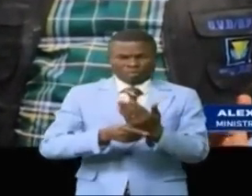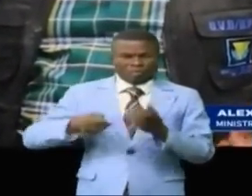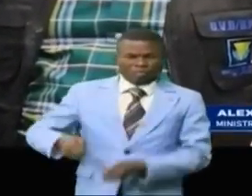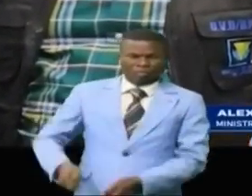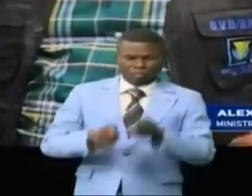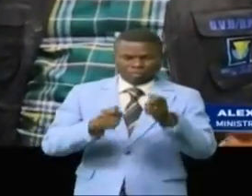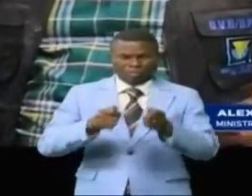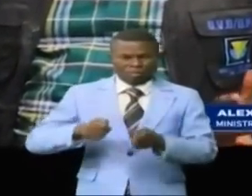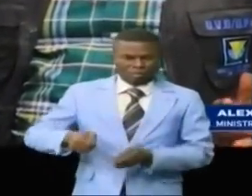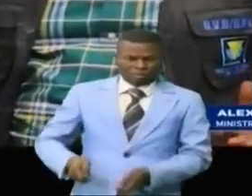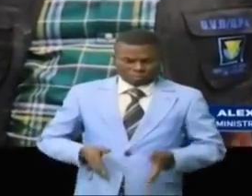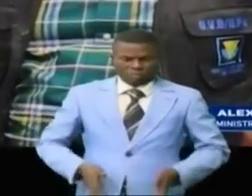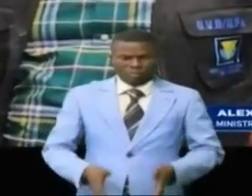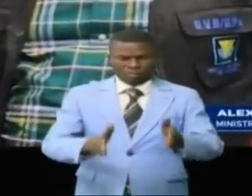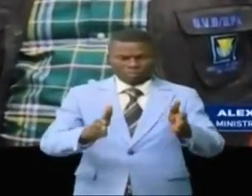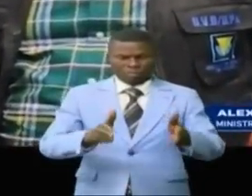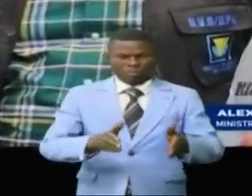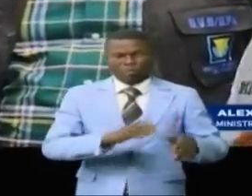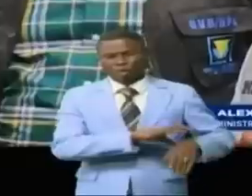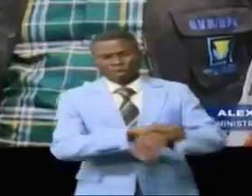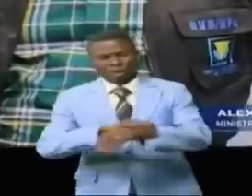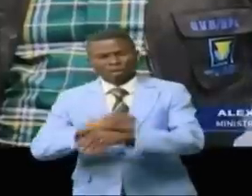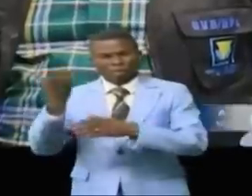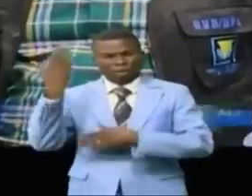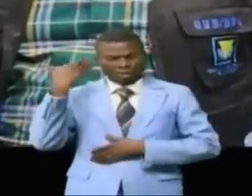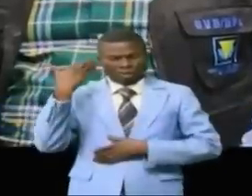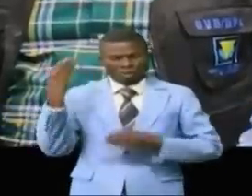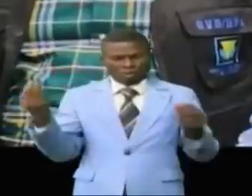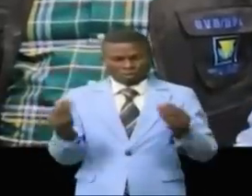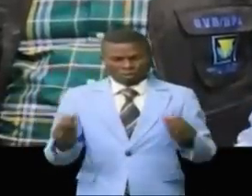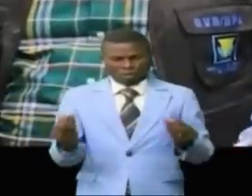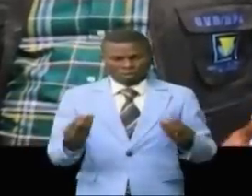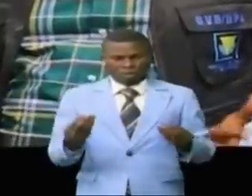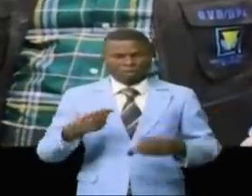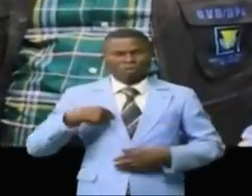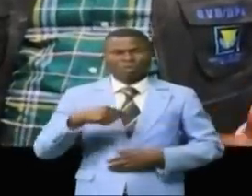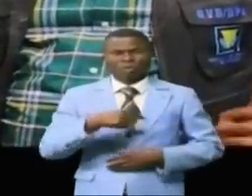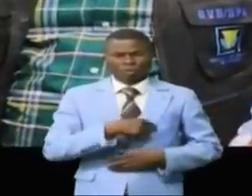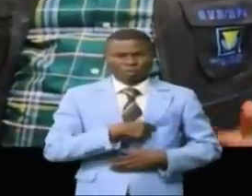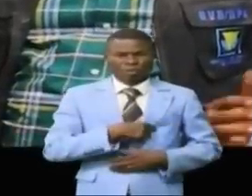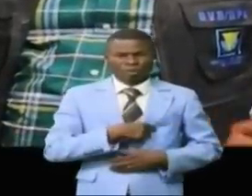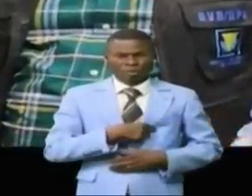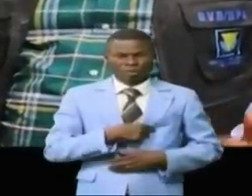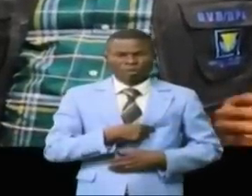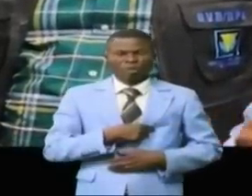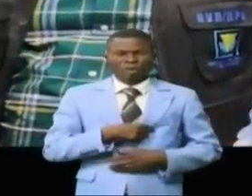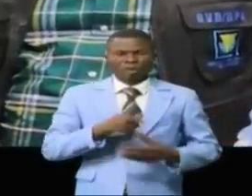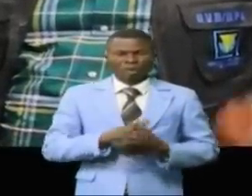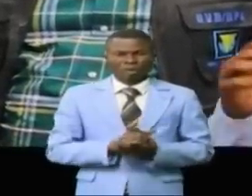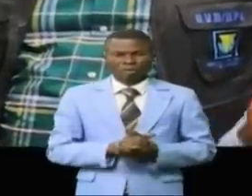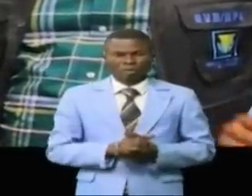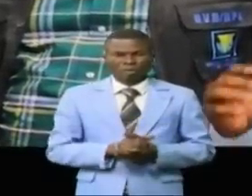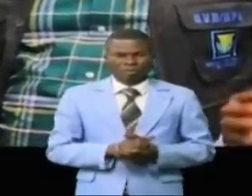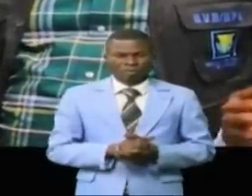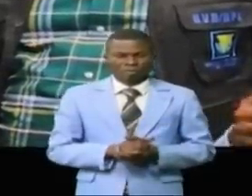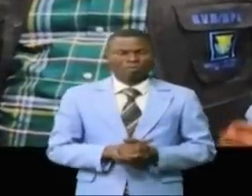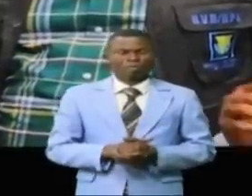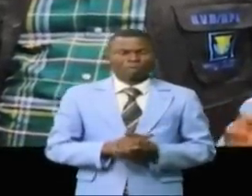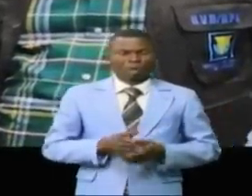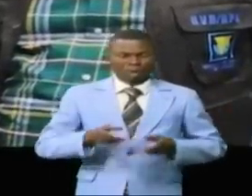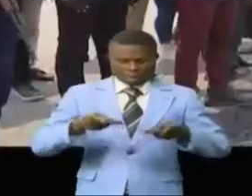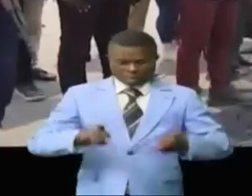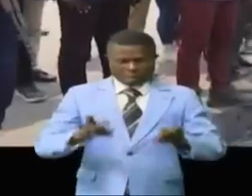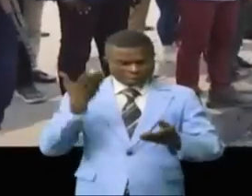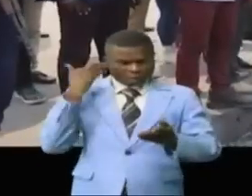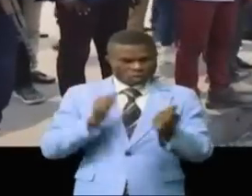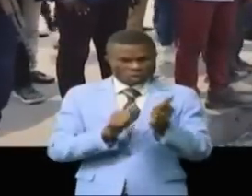de collecteurs, des caniveaux, afin que justement nous puissions rendre la coulée des eaux plus